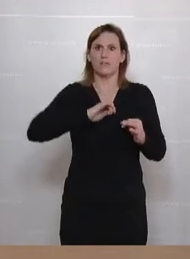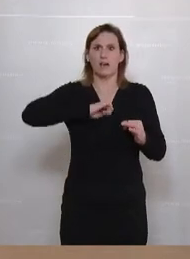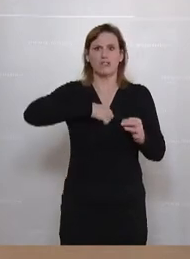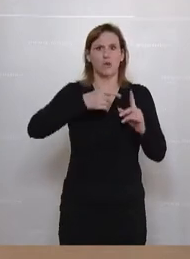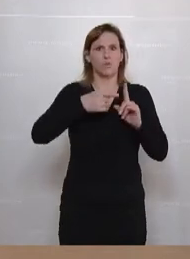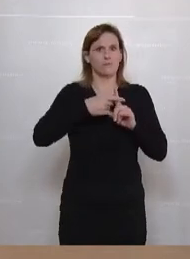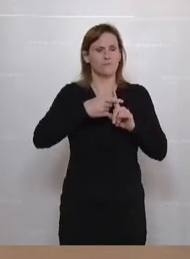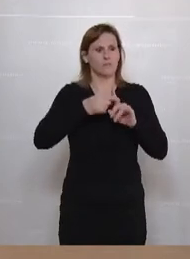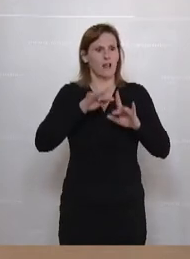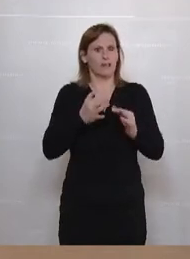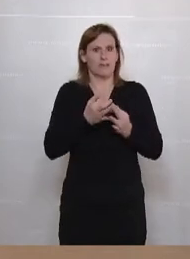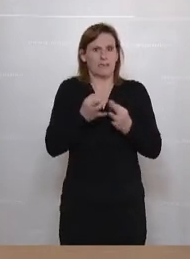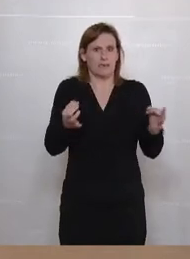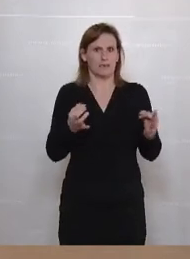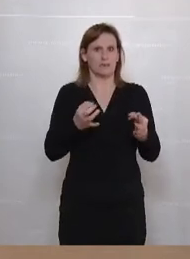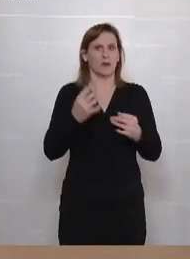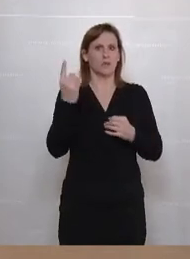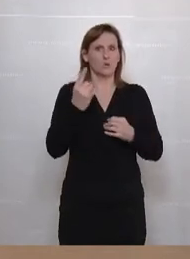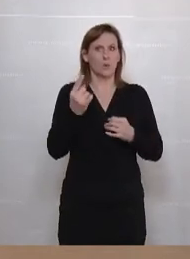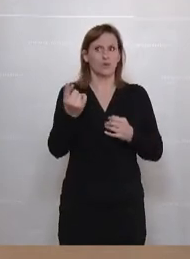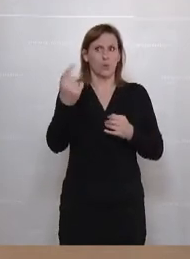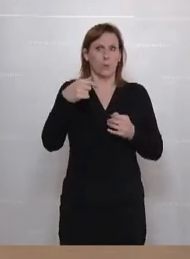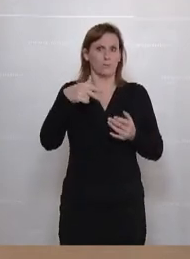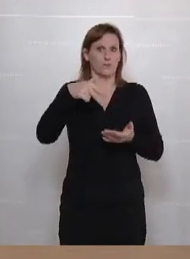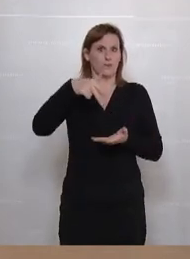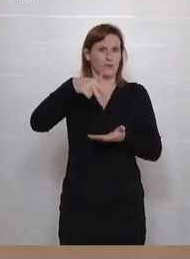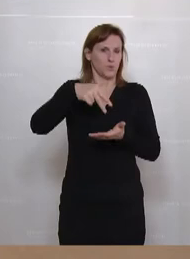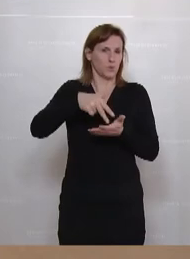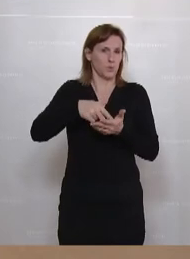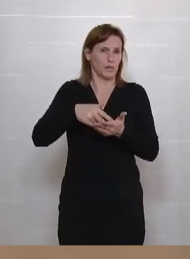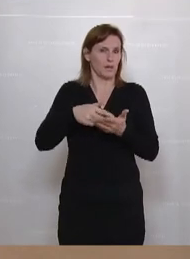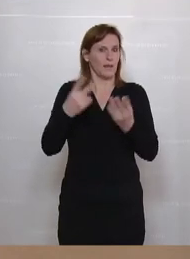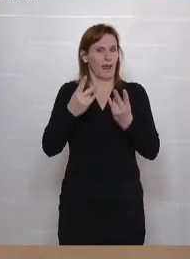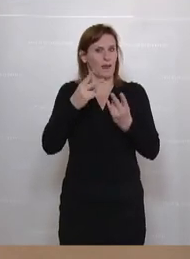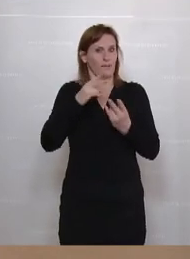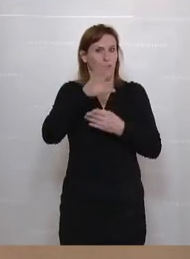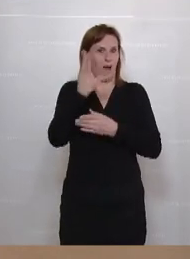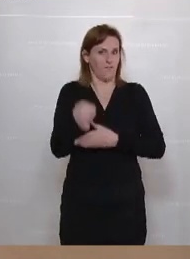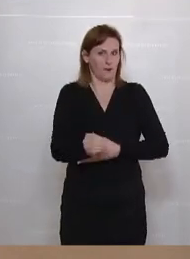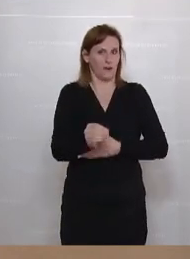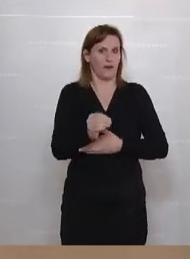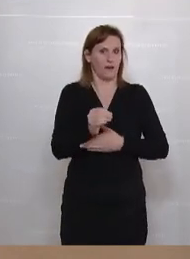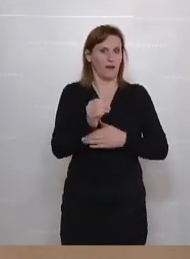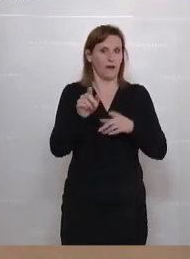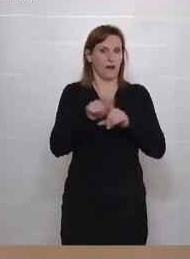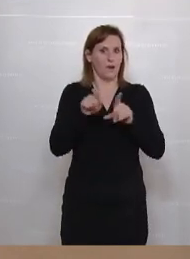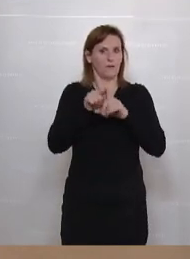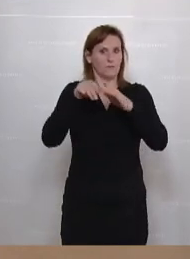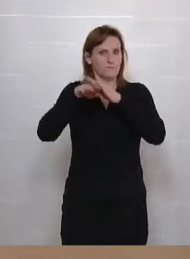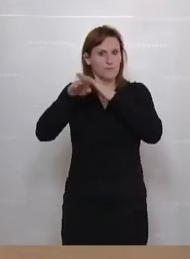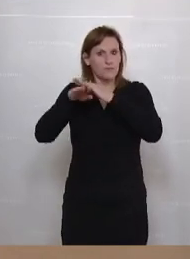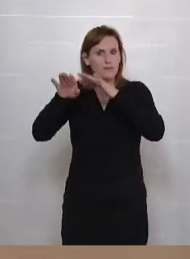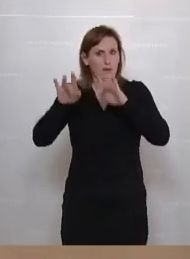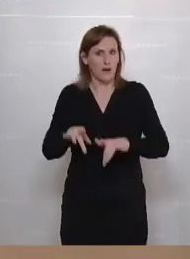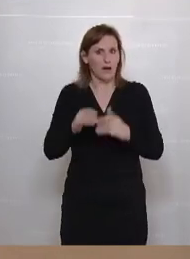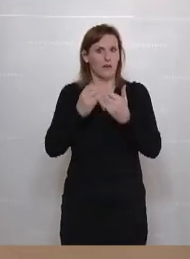sagen, dass Äthiopien droht, das nächste Syrien im Osten Afrikas zu werden. Es gibt gewisse Kernforderungen der internationalen Gemeinschaft, nämlich